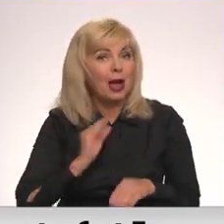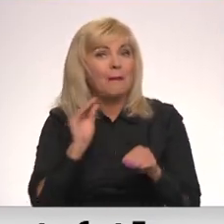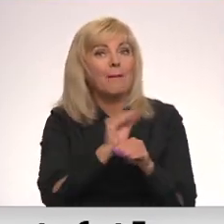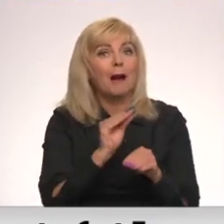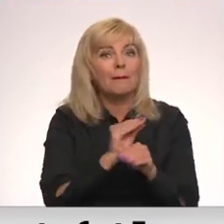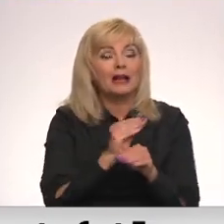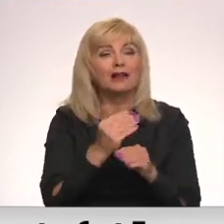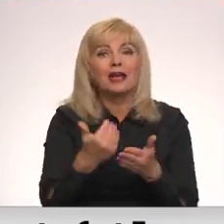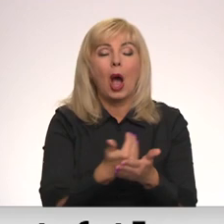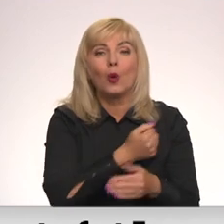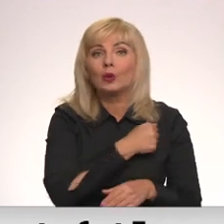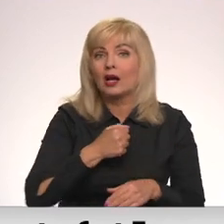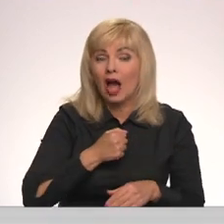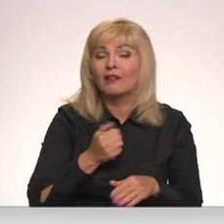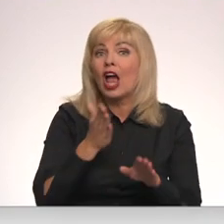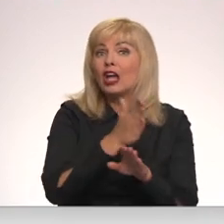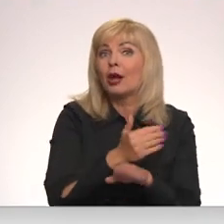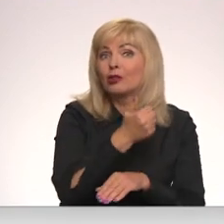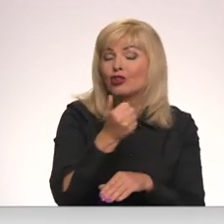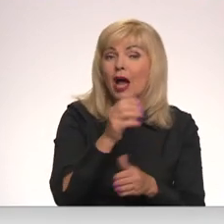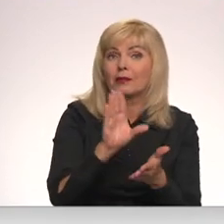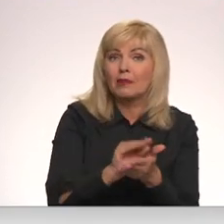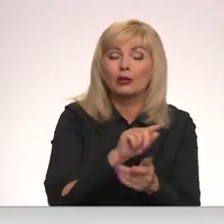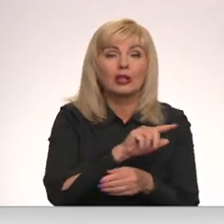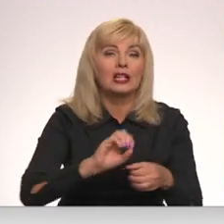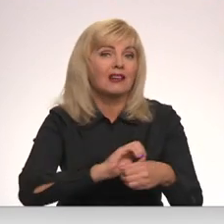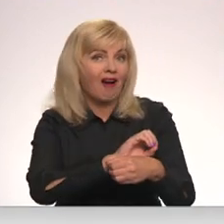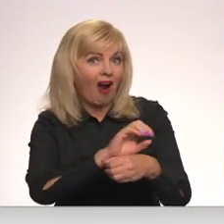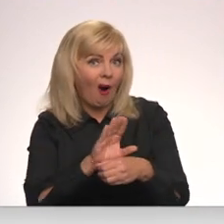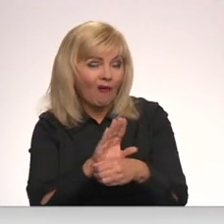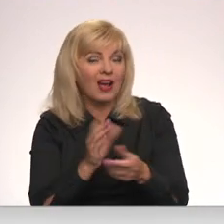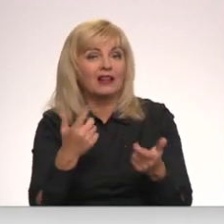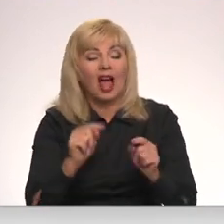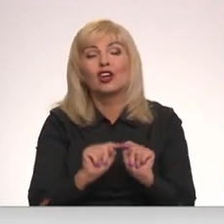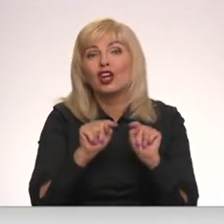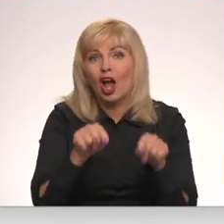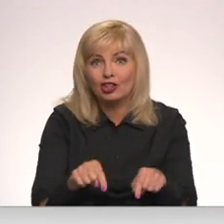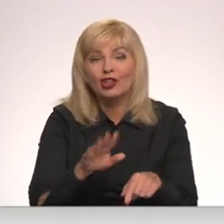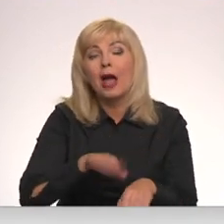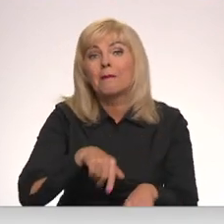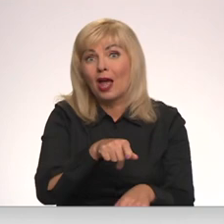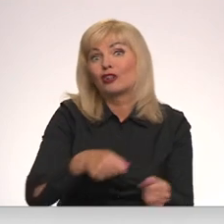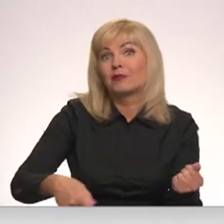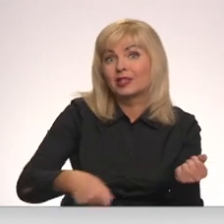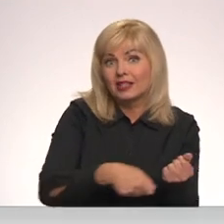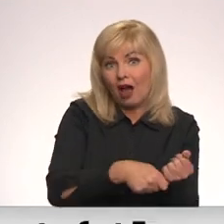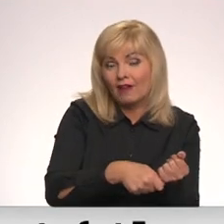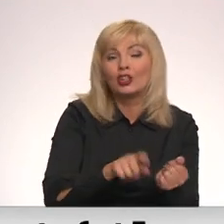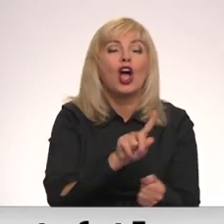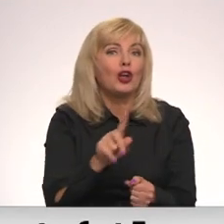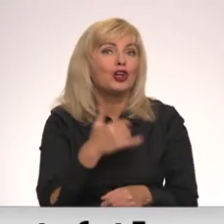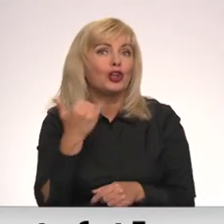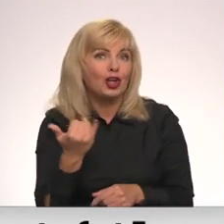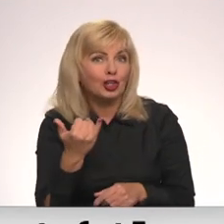jauni karavīri. Tie priekšējo gadu pieredze vismaz līdz Covid-pandēmijas iestāšanās laikiem pēc šīm stafetēm vismaz interesi